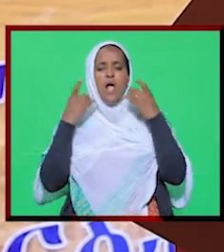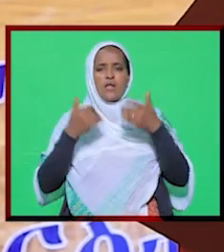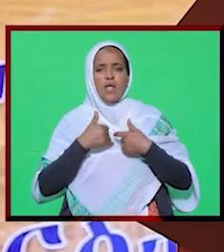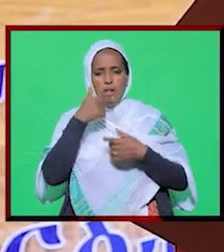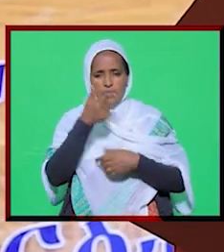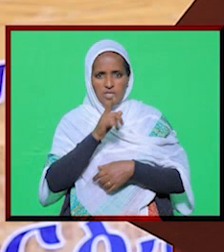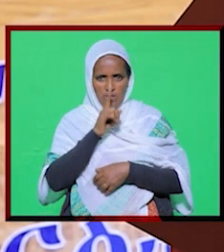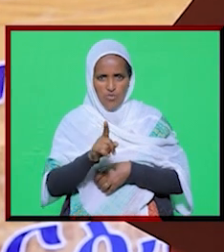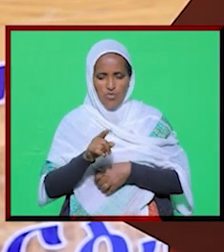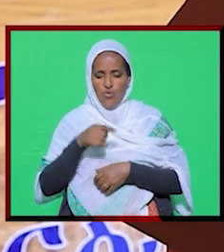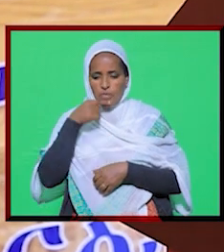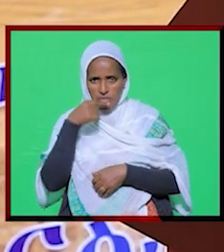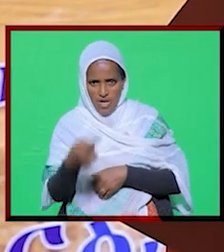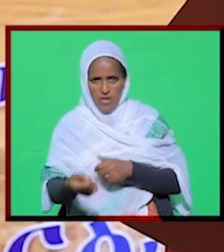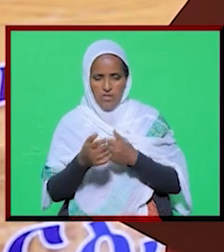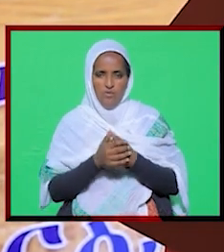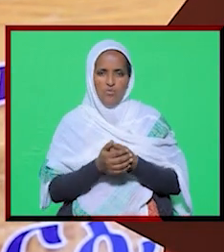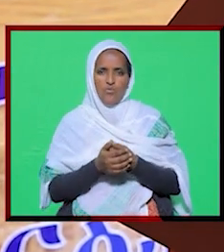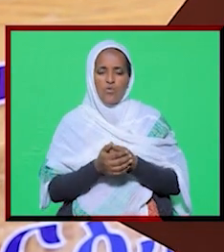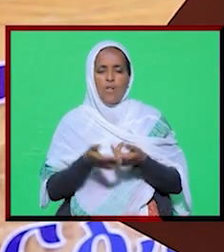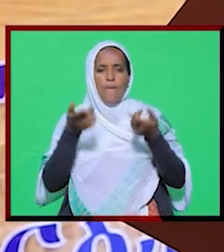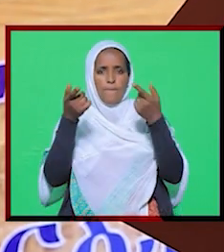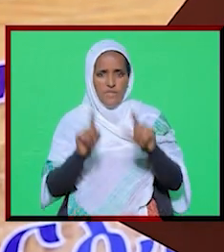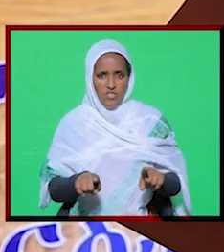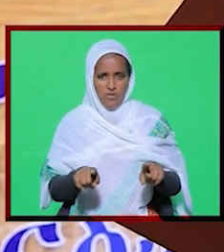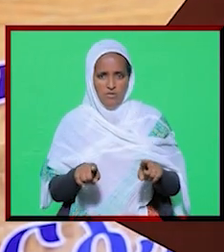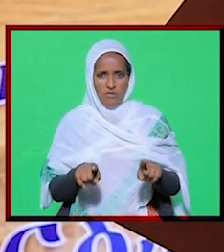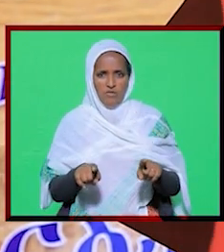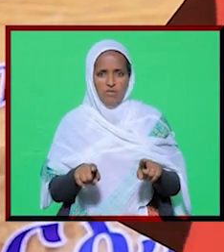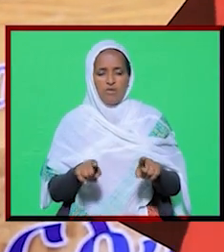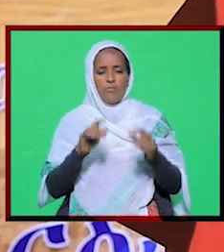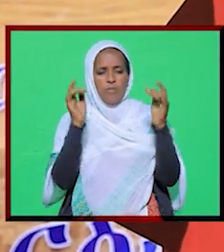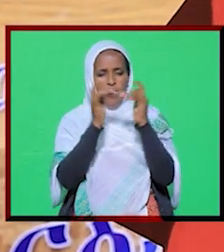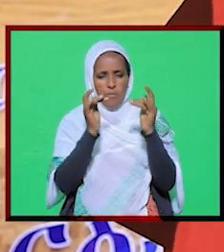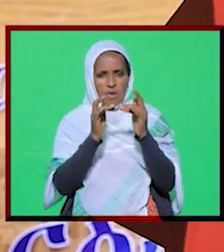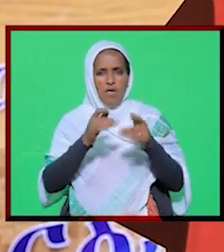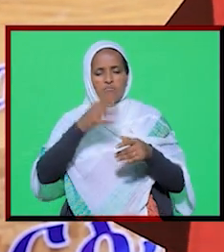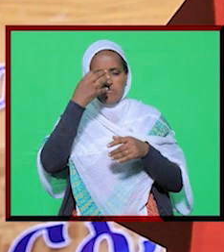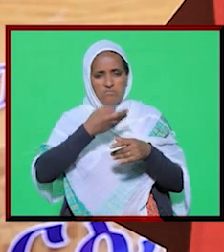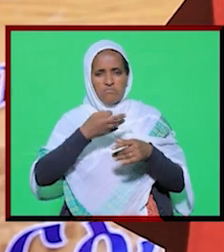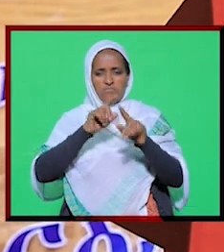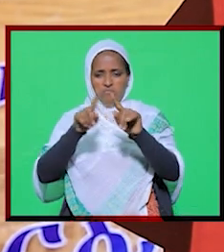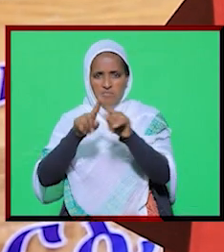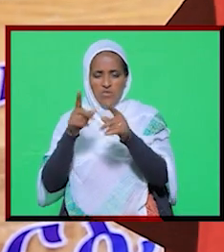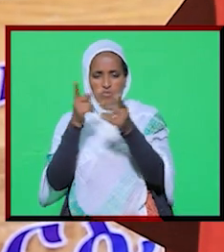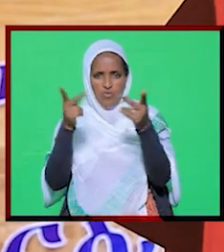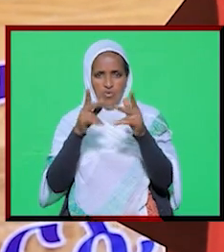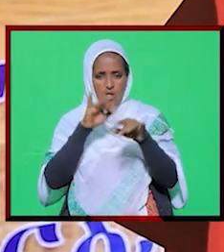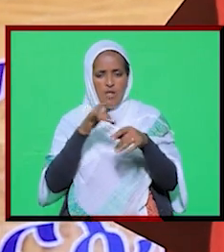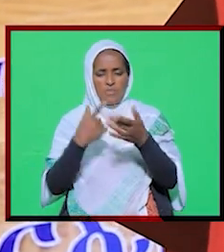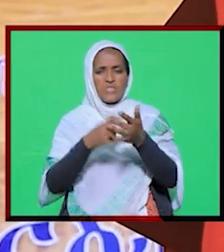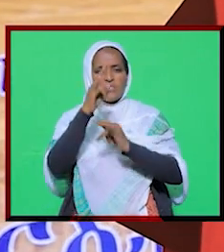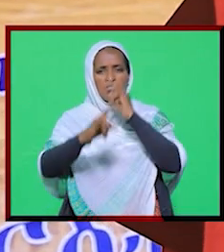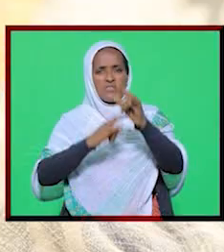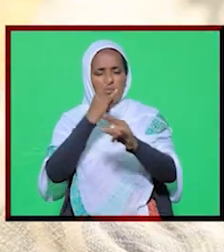ነው እምናገረው። መቼስ በየኢንተርኔቱ በሶሻል ሚዲያው በዚህ